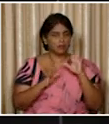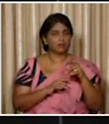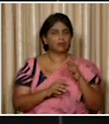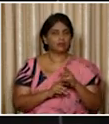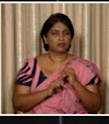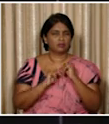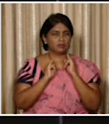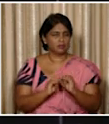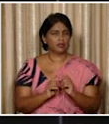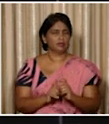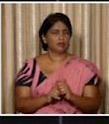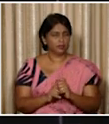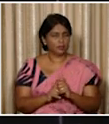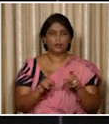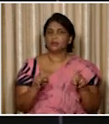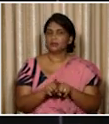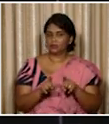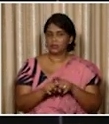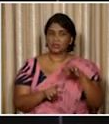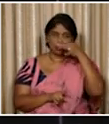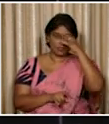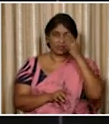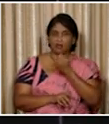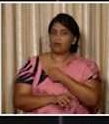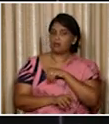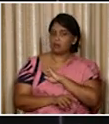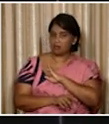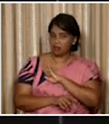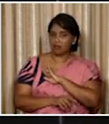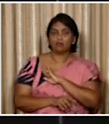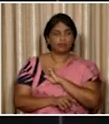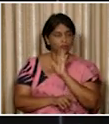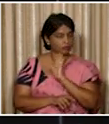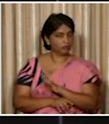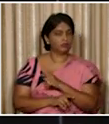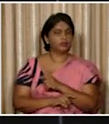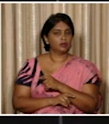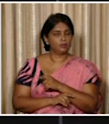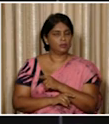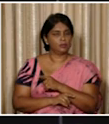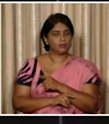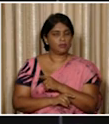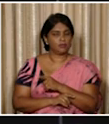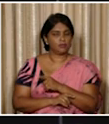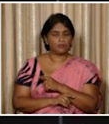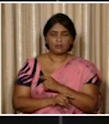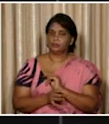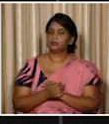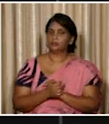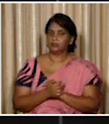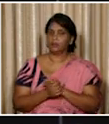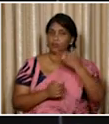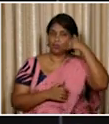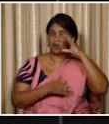சில சிங்கள பிக்குகளாலும் தொல்லியல் திணைக்களத்தாலும் இந்த அடாவடித்தனம் புரியப்பட்டிருக்கிறது. இது ஒரு மிக மோசமான காரியம். இதனை நாங்கள்